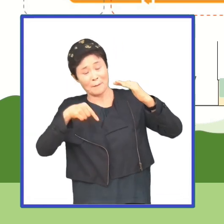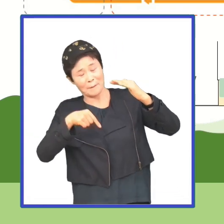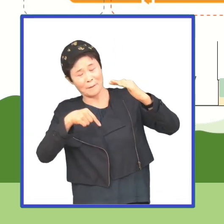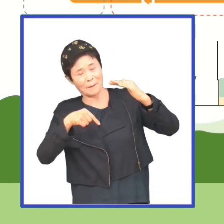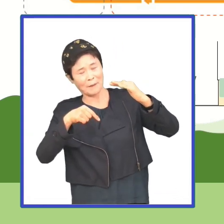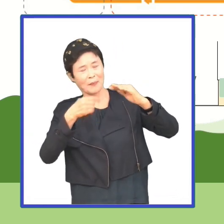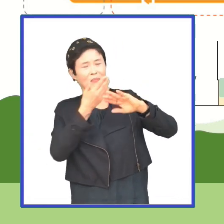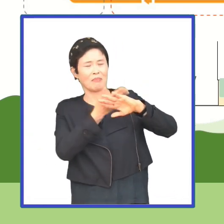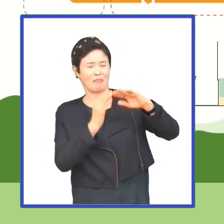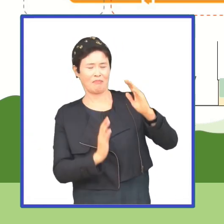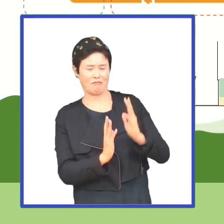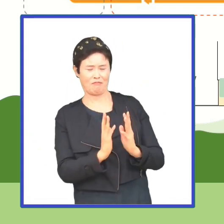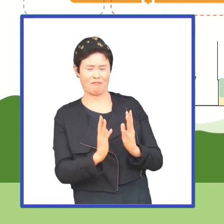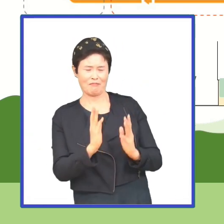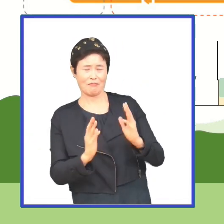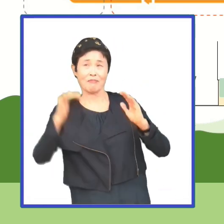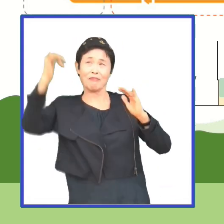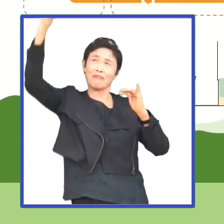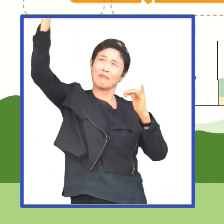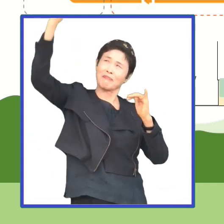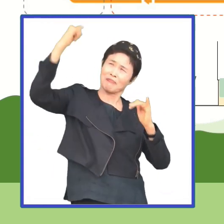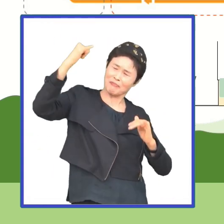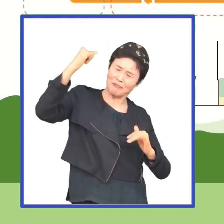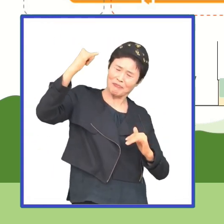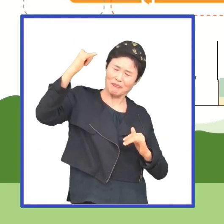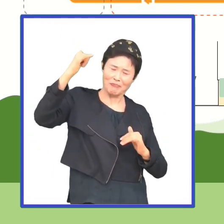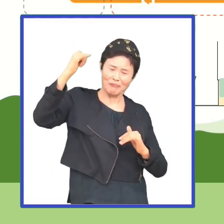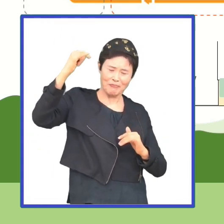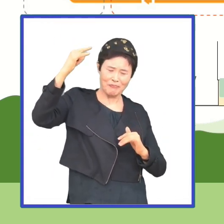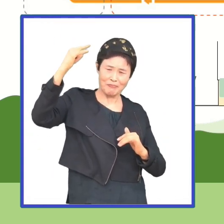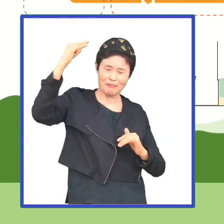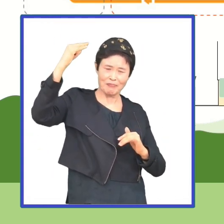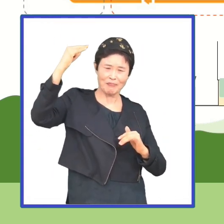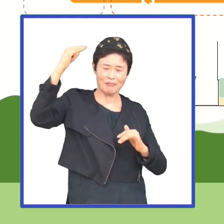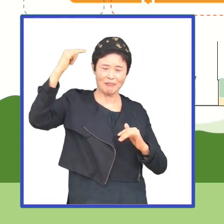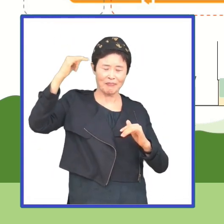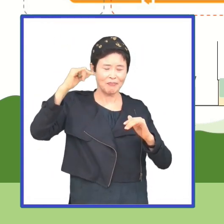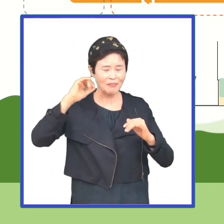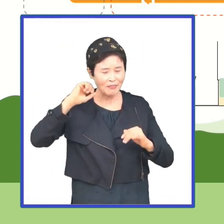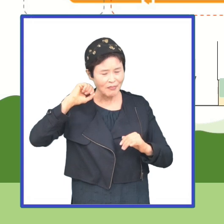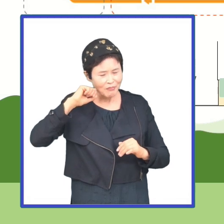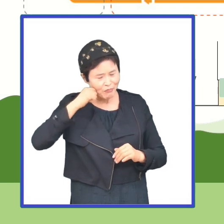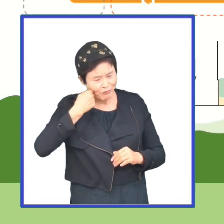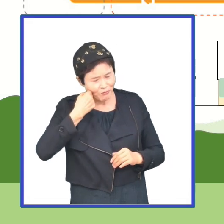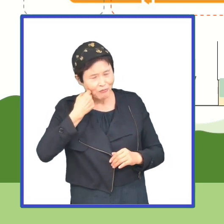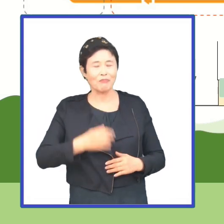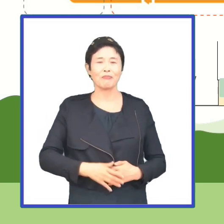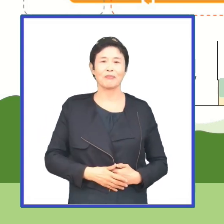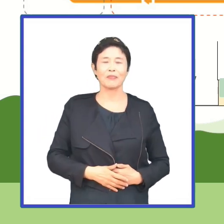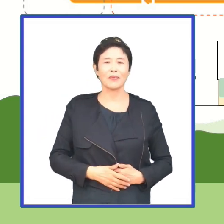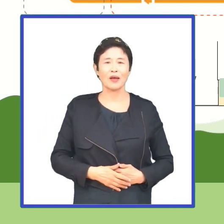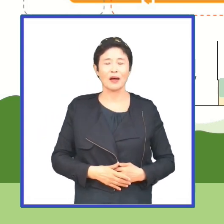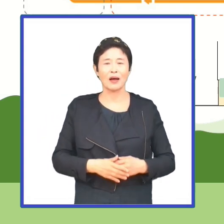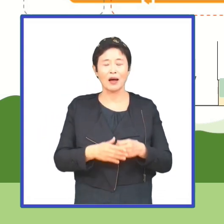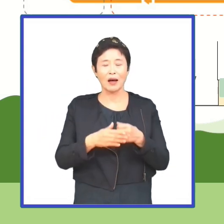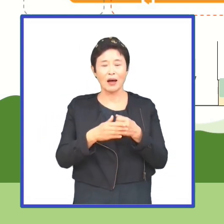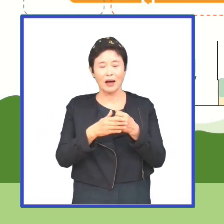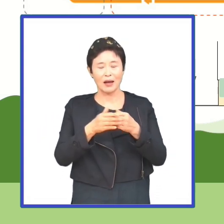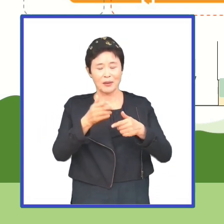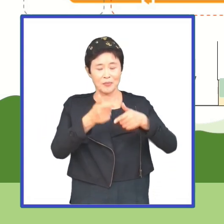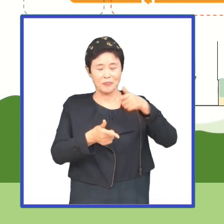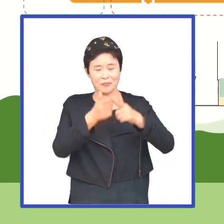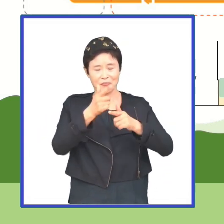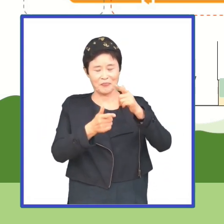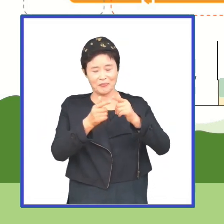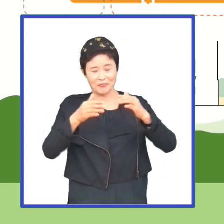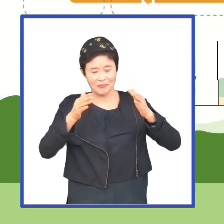밑에 다른 식물들이 빛을 받지 못하거나 자라기가 어려운 환경들에 놓이게 됩니다. 그래서 또 나무와